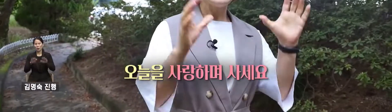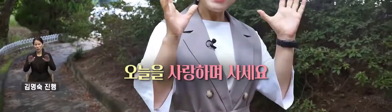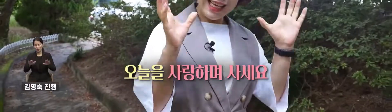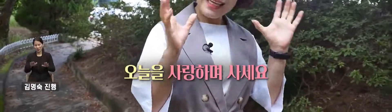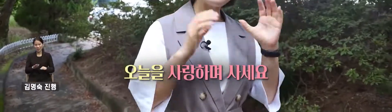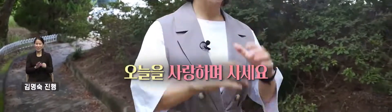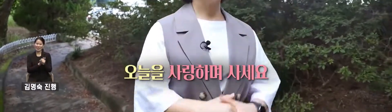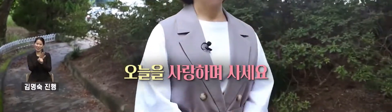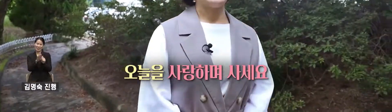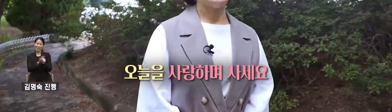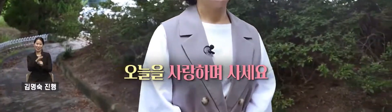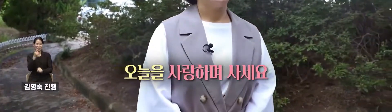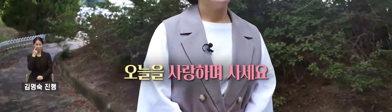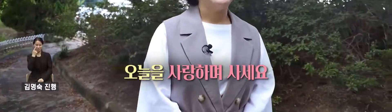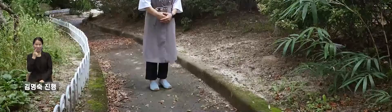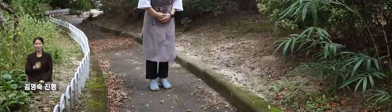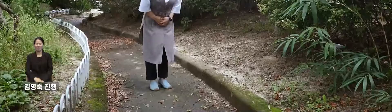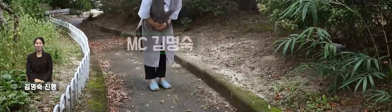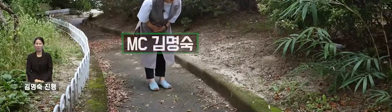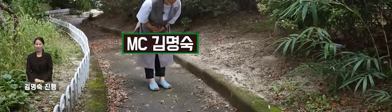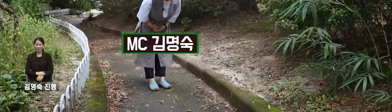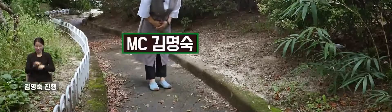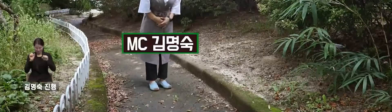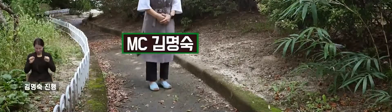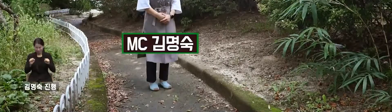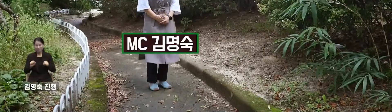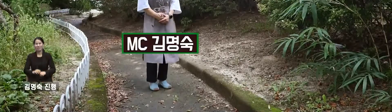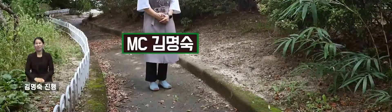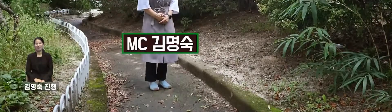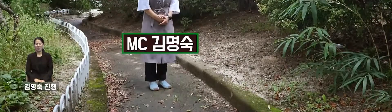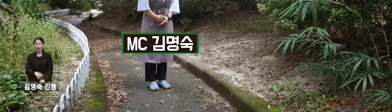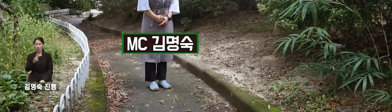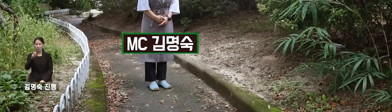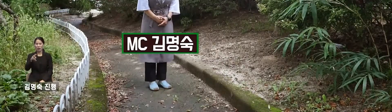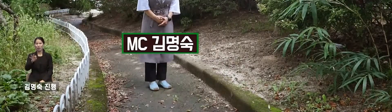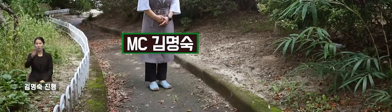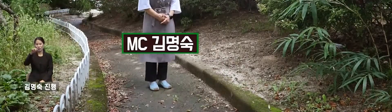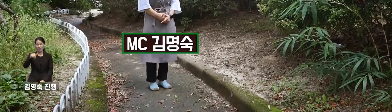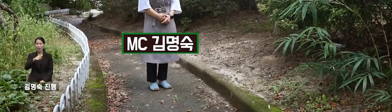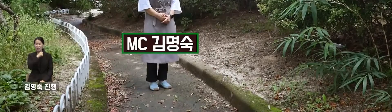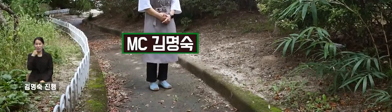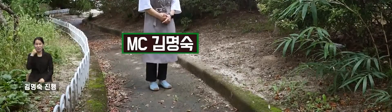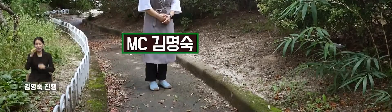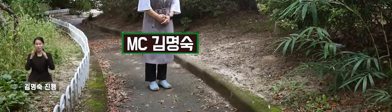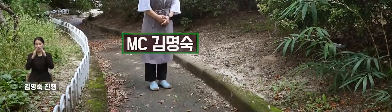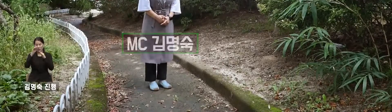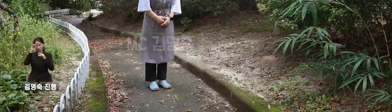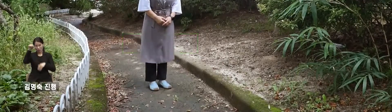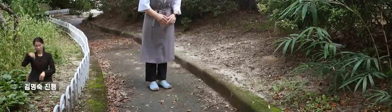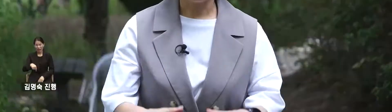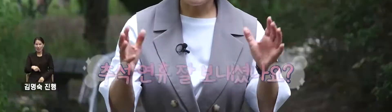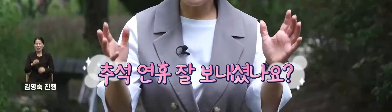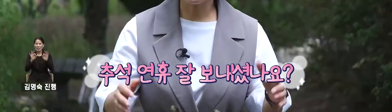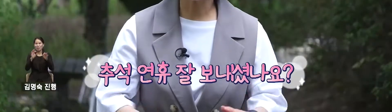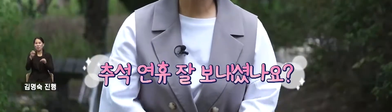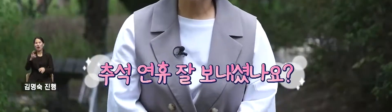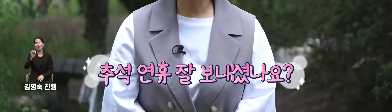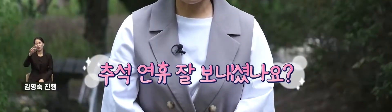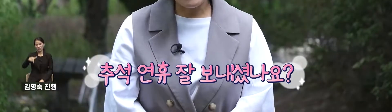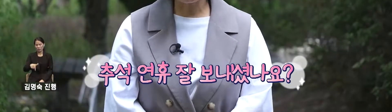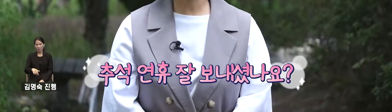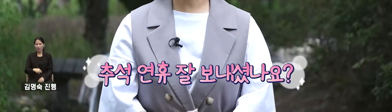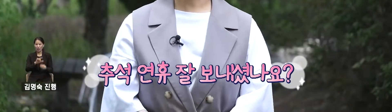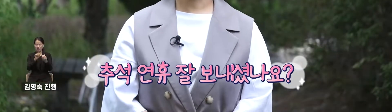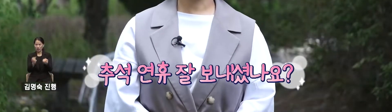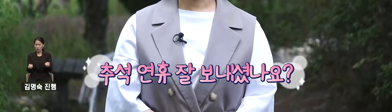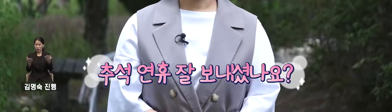오늘을 사랑해야 합니다. 안녕하세요. 명숙의 맛집 천하 진행의 김명숙입니다. 어떻게 추석 연휴